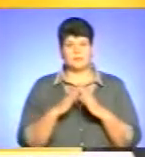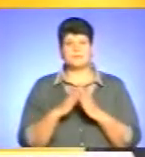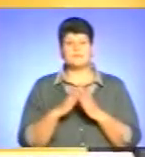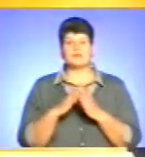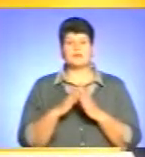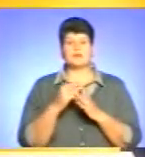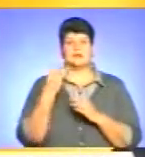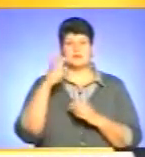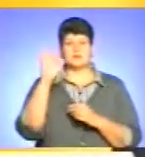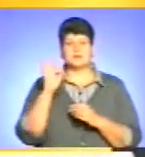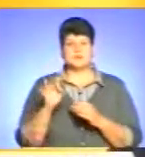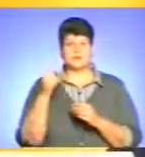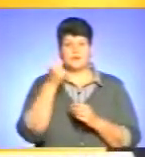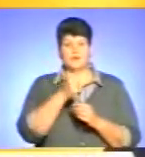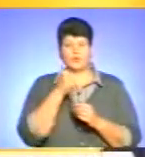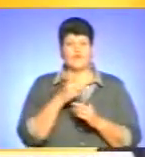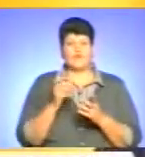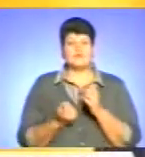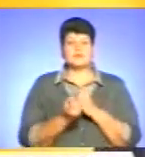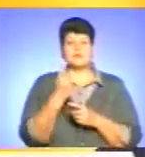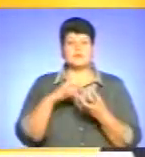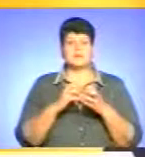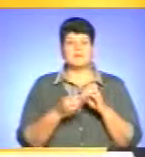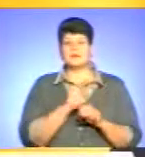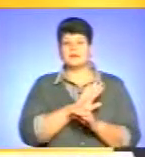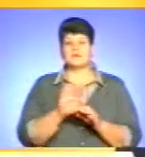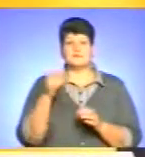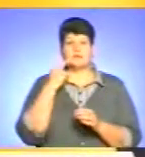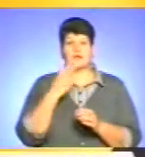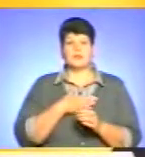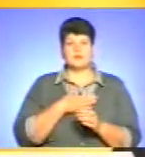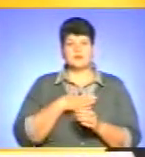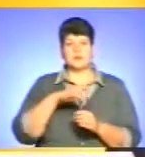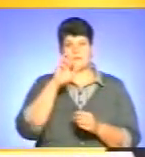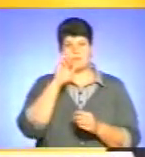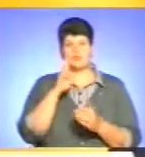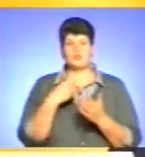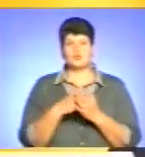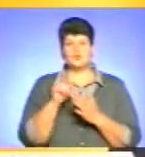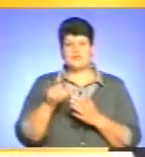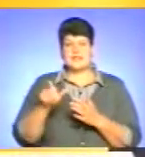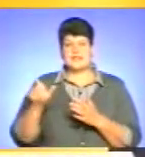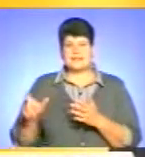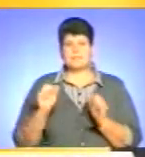3% в год. Ну, возникла проблема, что вот не всегда наши бюджетники могут внести этот первый